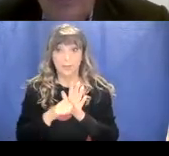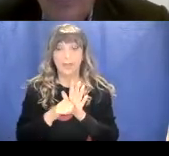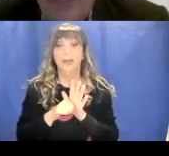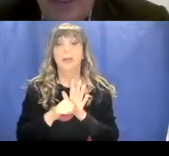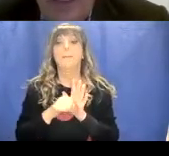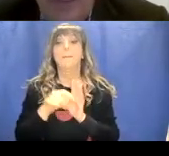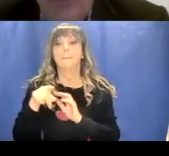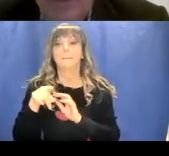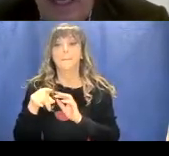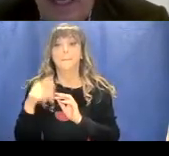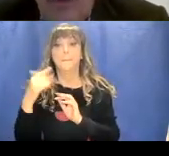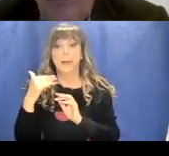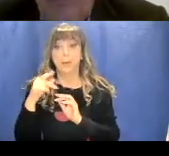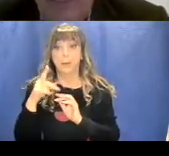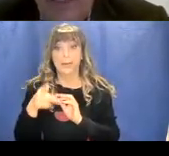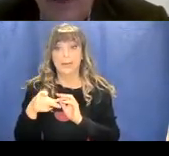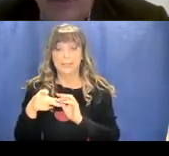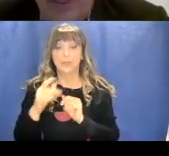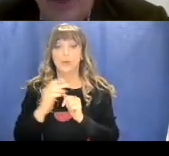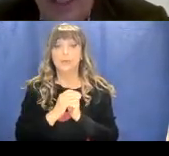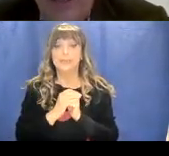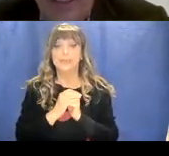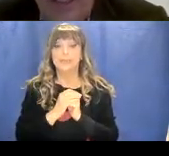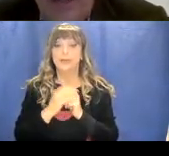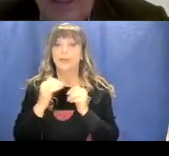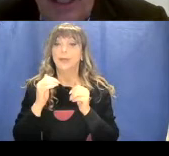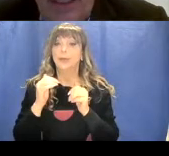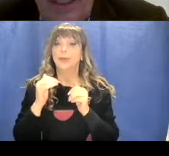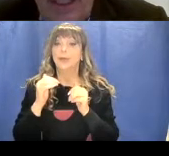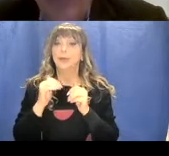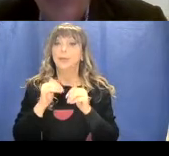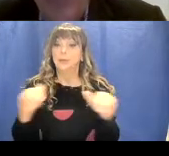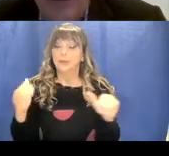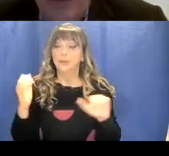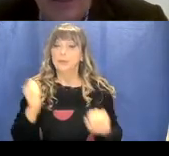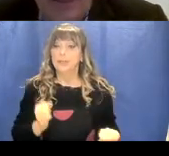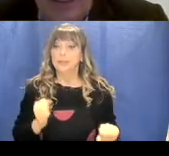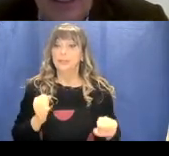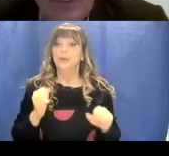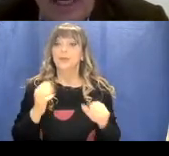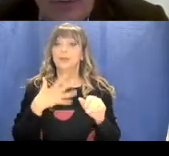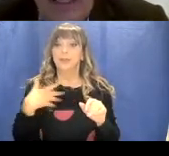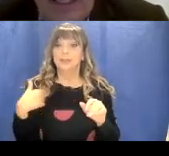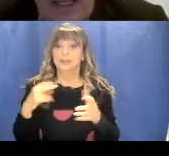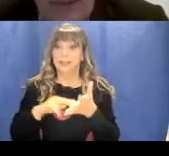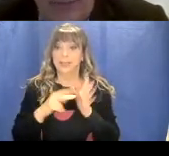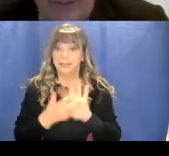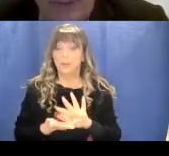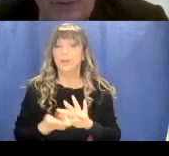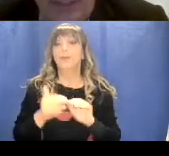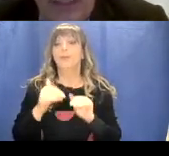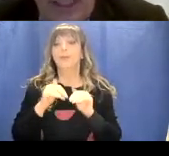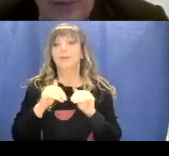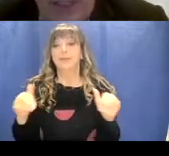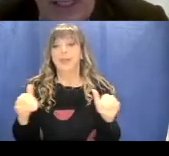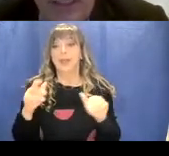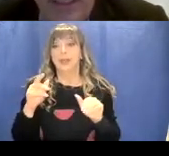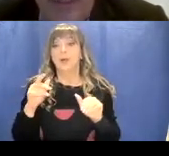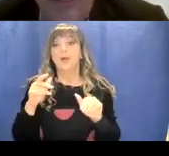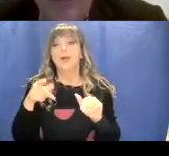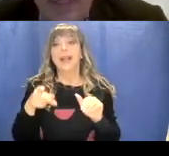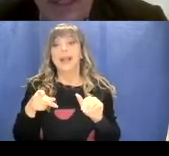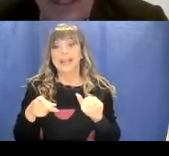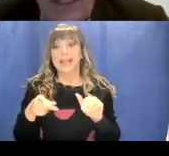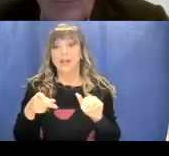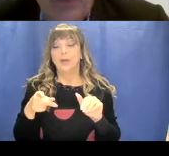il museo fondazione scienza e tecnica il museo galileo di storia della scienza